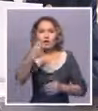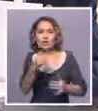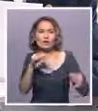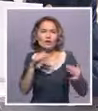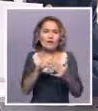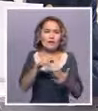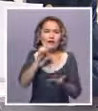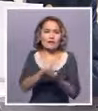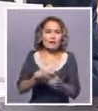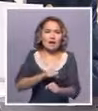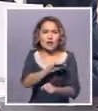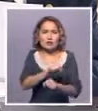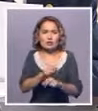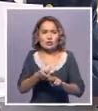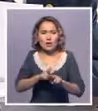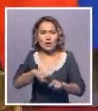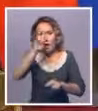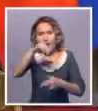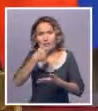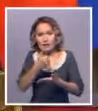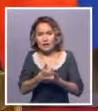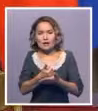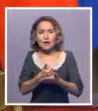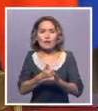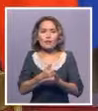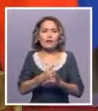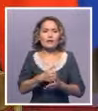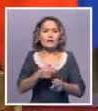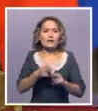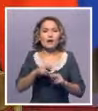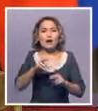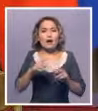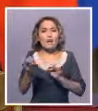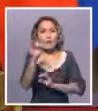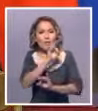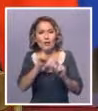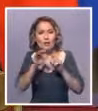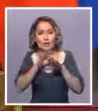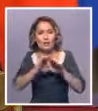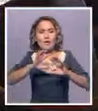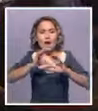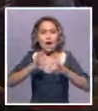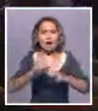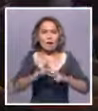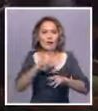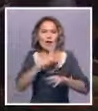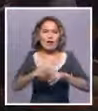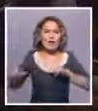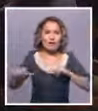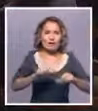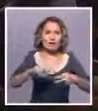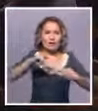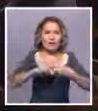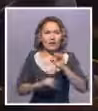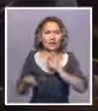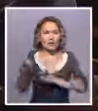де алаңдатып отыр. Кездесу кезінде президенттер ғаламдық және өңірлік қауіпсіздік мәселелерімен әлемде болып жатқан соңғы оқиғаларға қатысты пікір